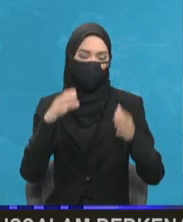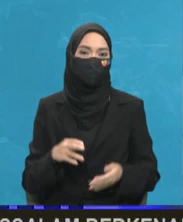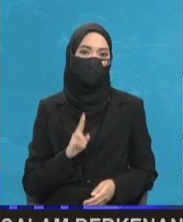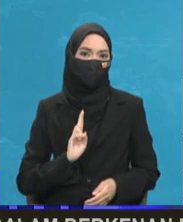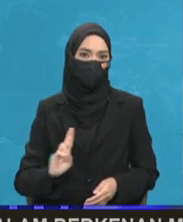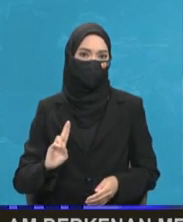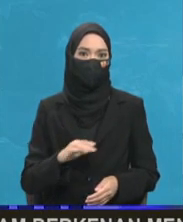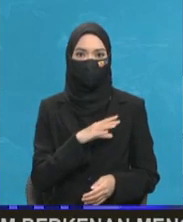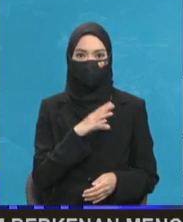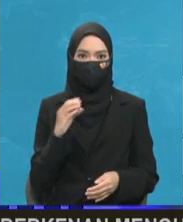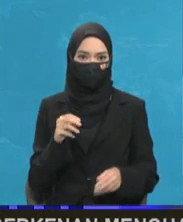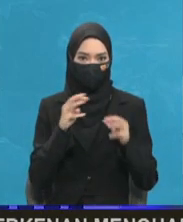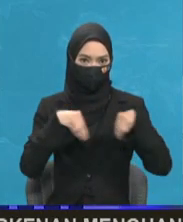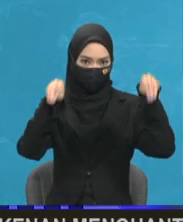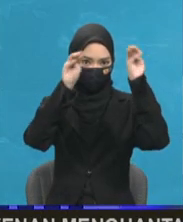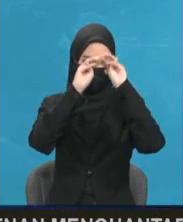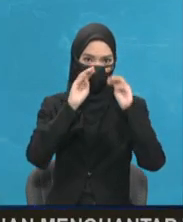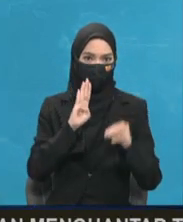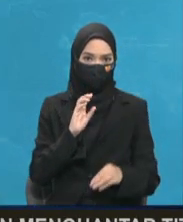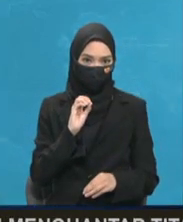bocah darah tutup